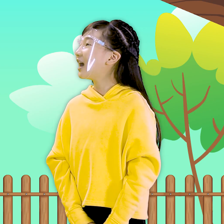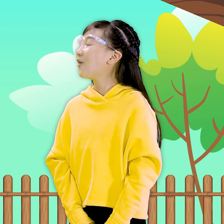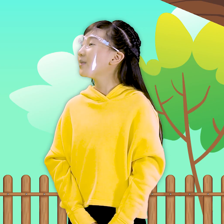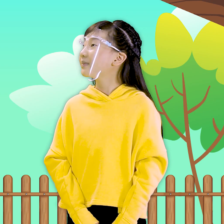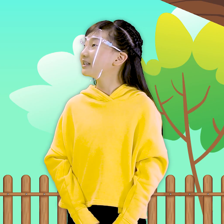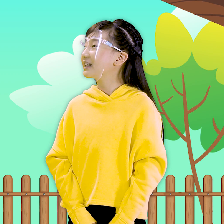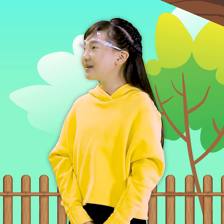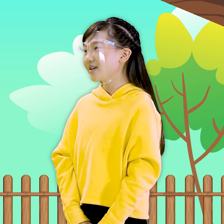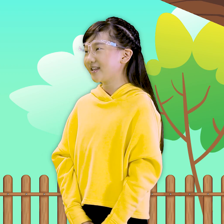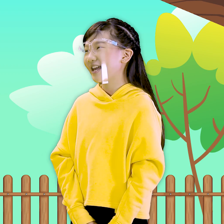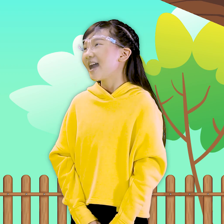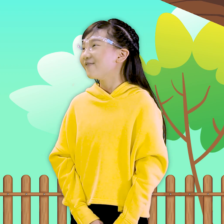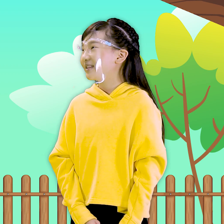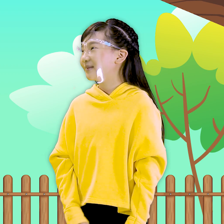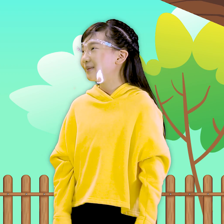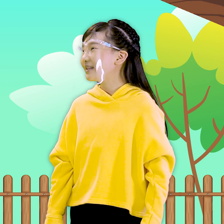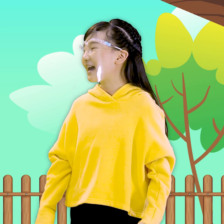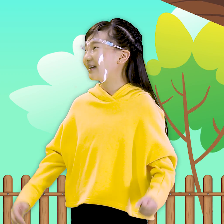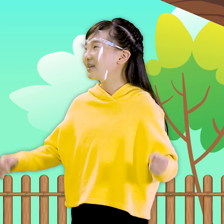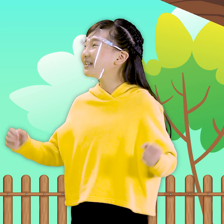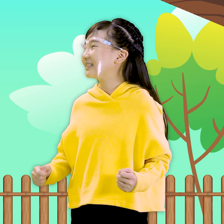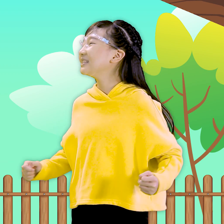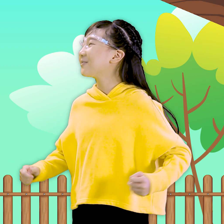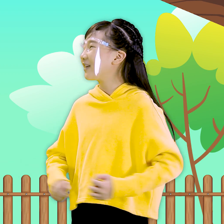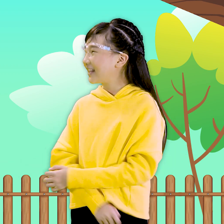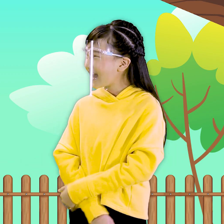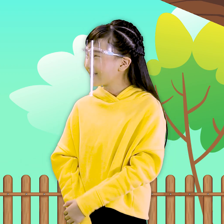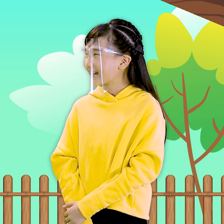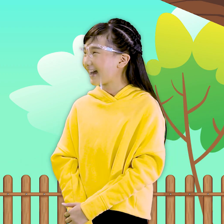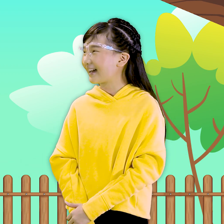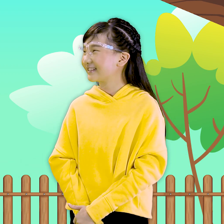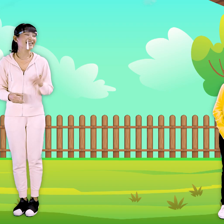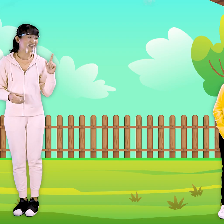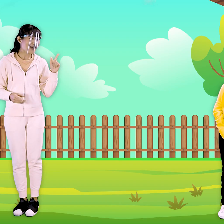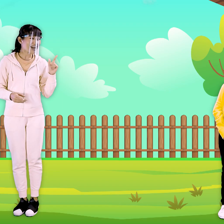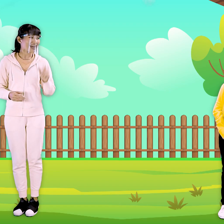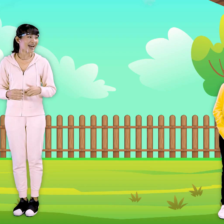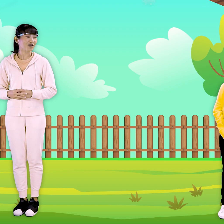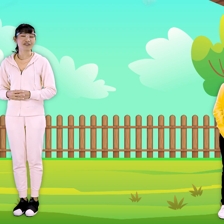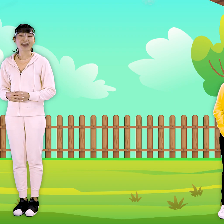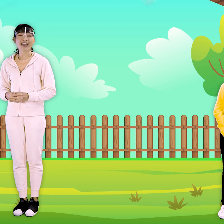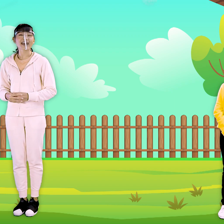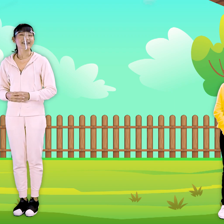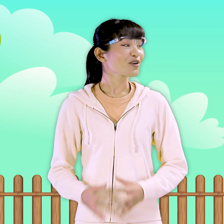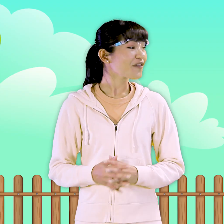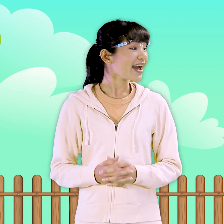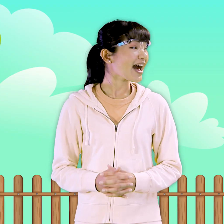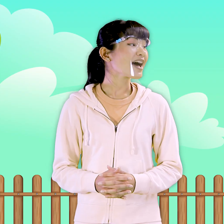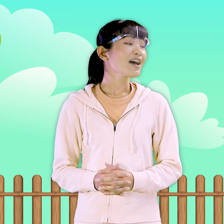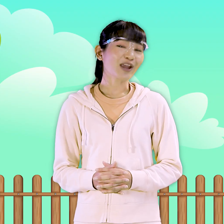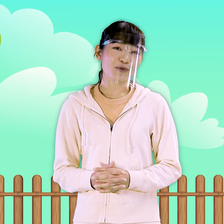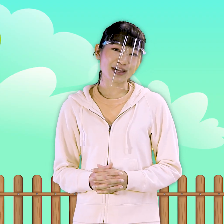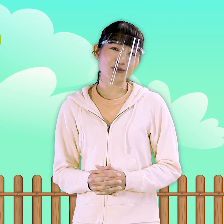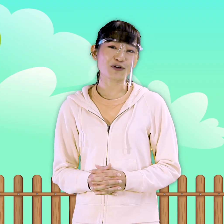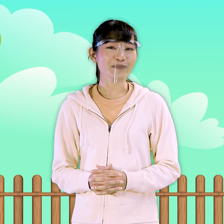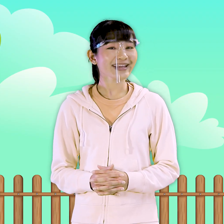นะคะว่ามันเป็นเรื่องที่ไม่ดีเฟย์จะไม่มีทางทำให้เกิดขึ้นกับเฟย์แน่นอนค่ะ ดีมากเลยค่ะน้องเฟย์น้องเฟย์คะ